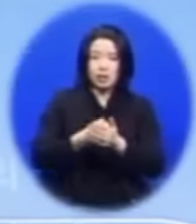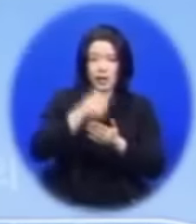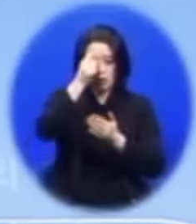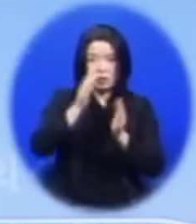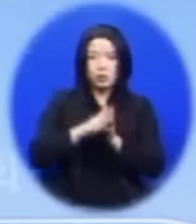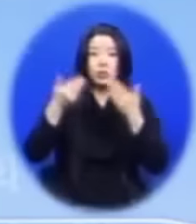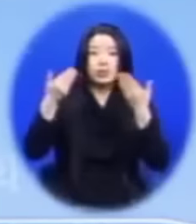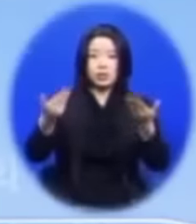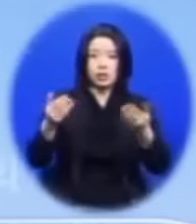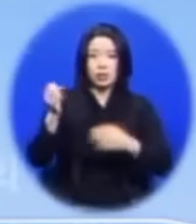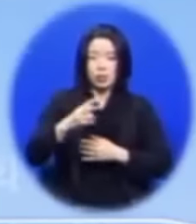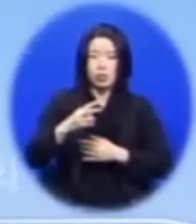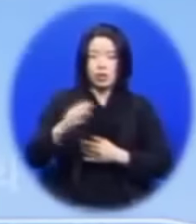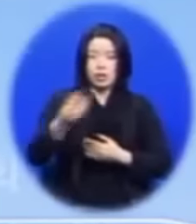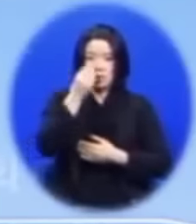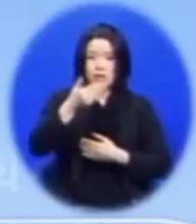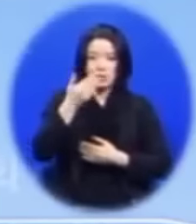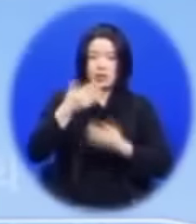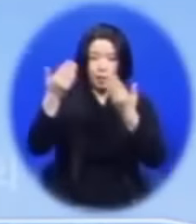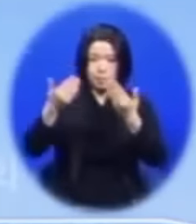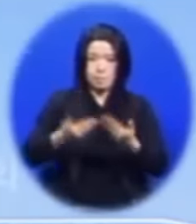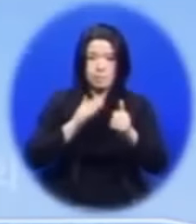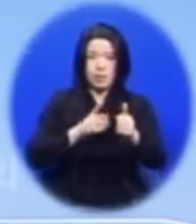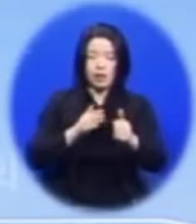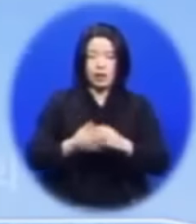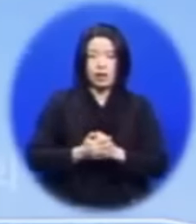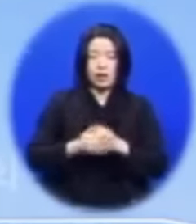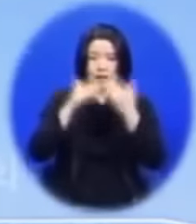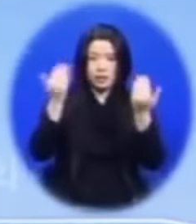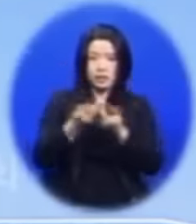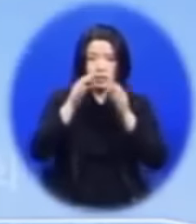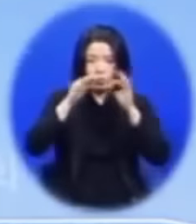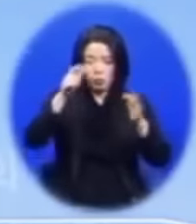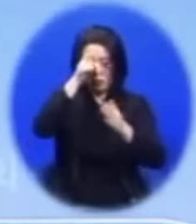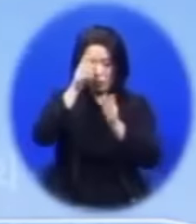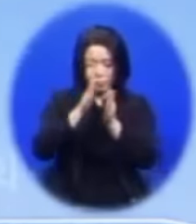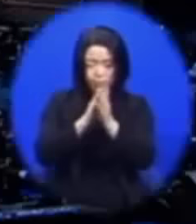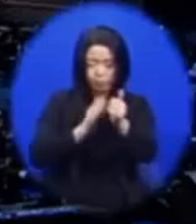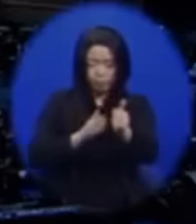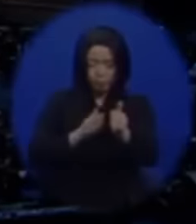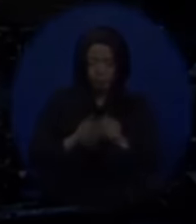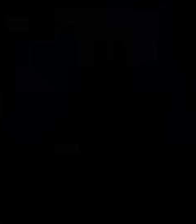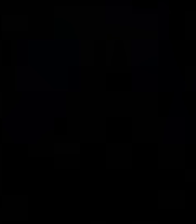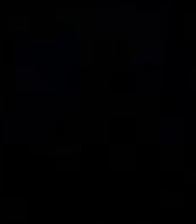들으시고 그리고 성찬을 받겠습니다 리 다 같이 통성으로 기도하겠습니다